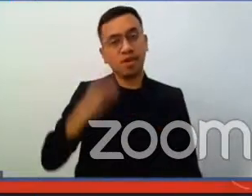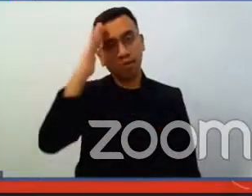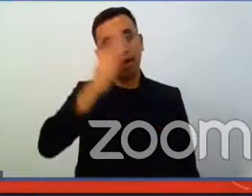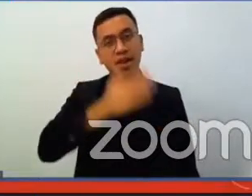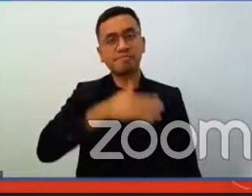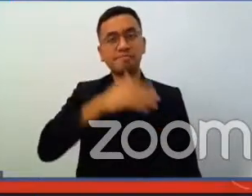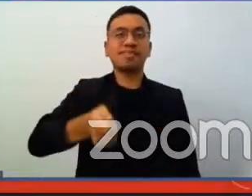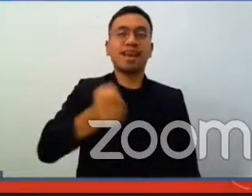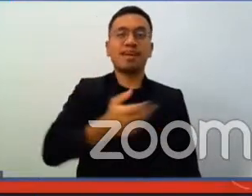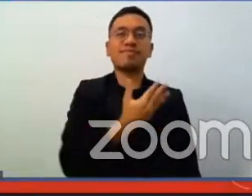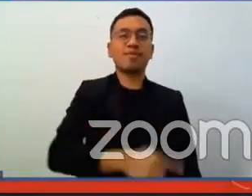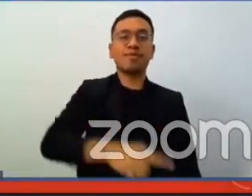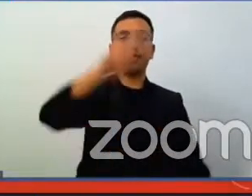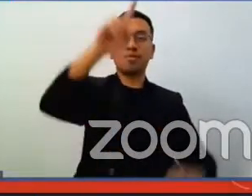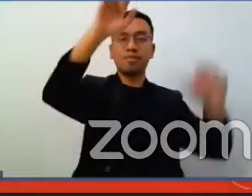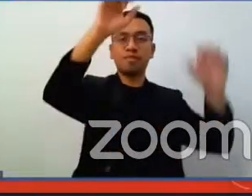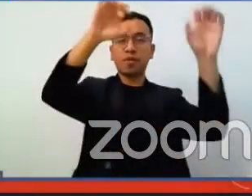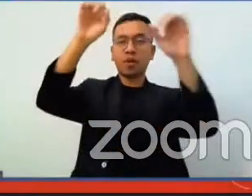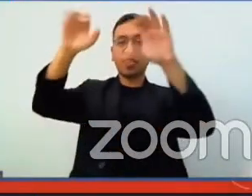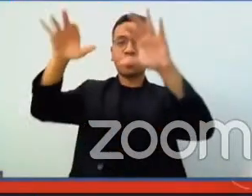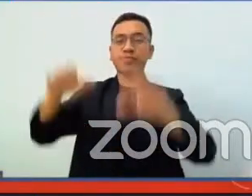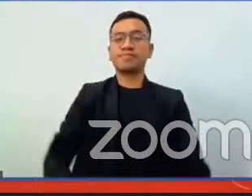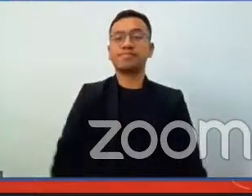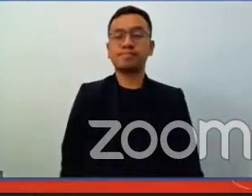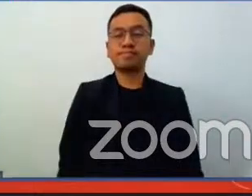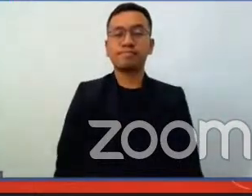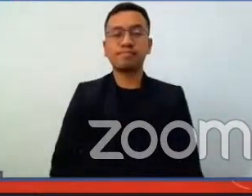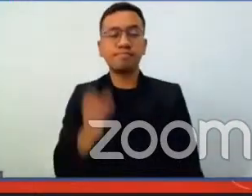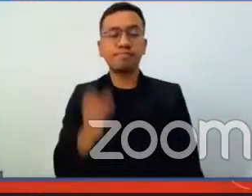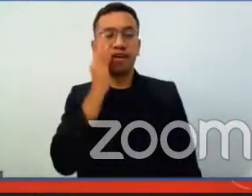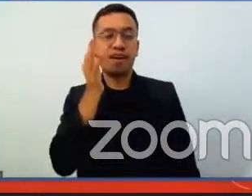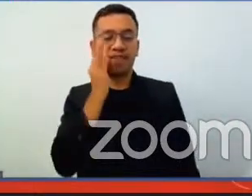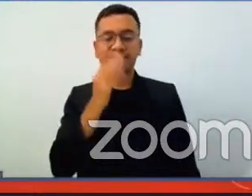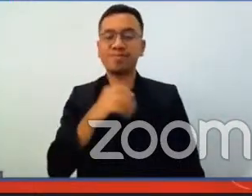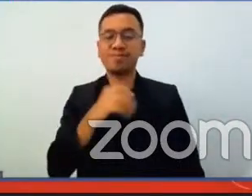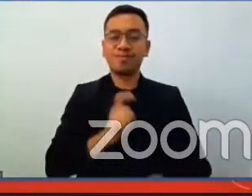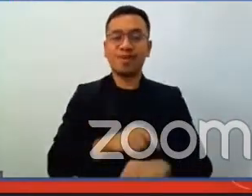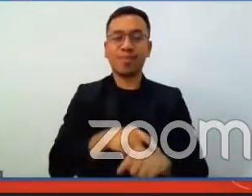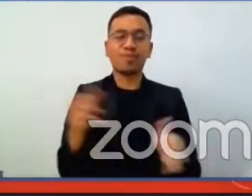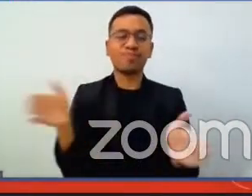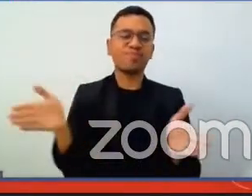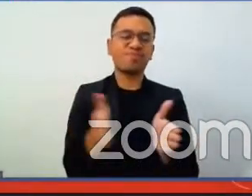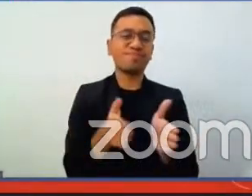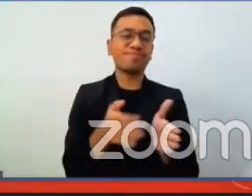warahmatullahi wabarakatuh. Terima kasih Pak Andi. Mohon maaf tadi karena memang waktunya